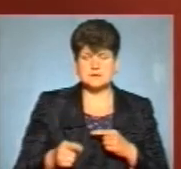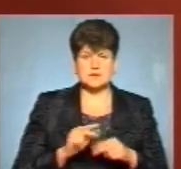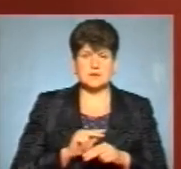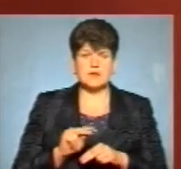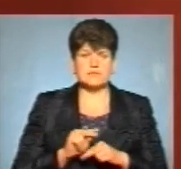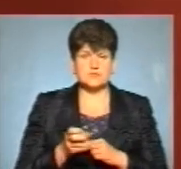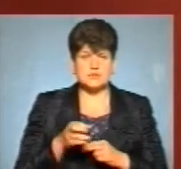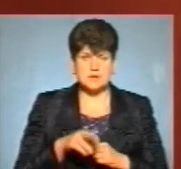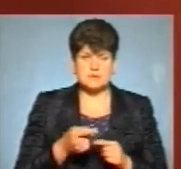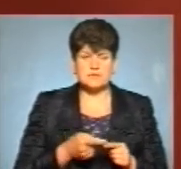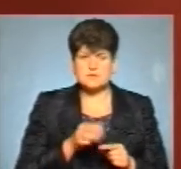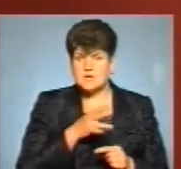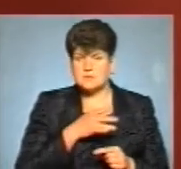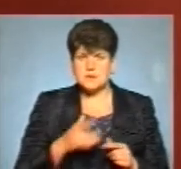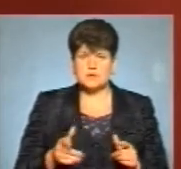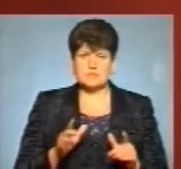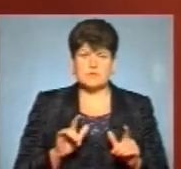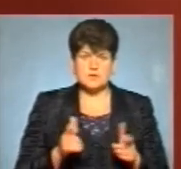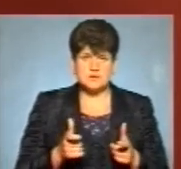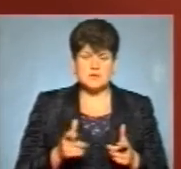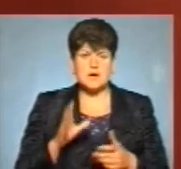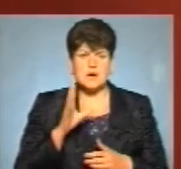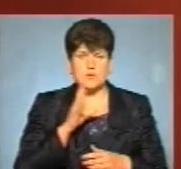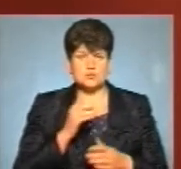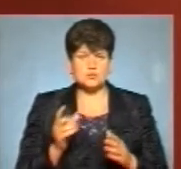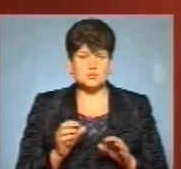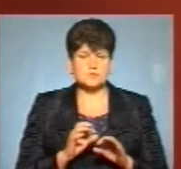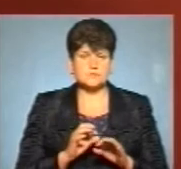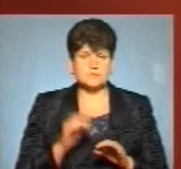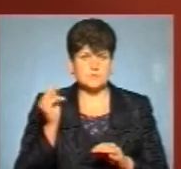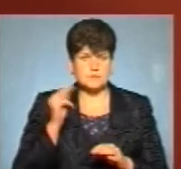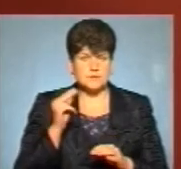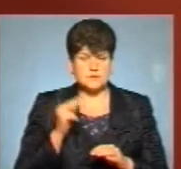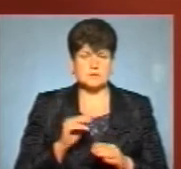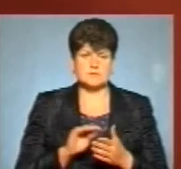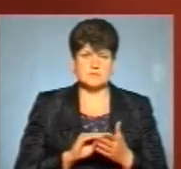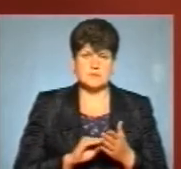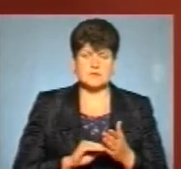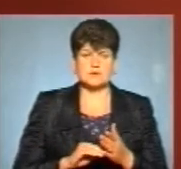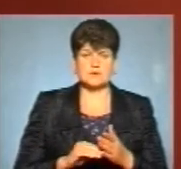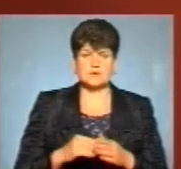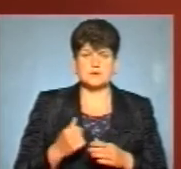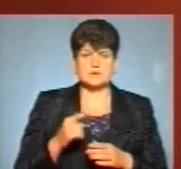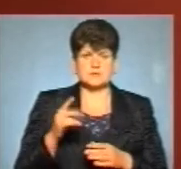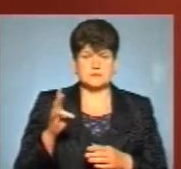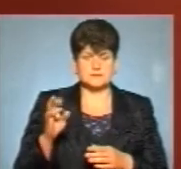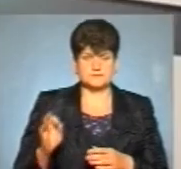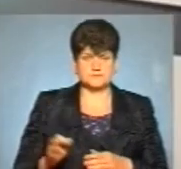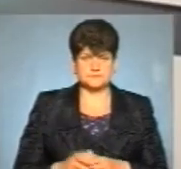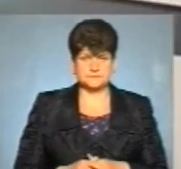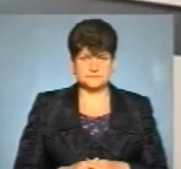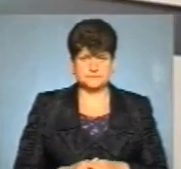період під час карантину на успішність абітурієнтів, на успішне саме складання основної сесії зовнішнього незалежного